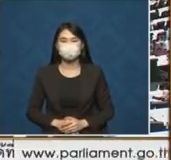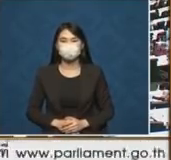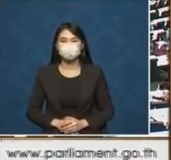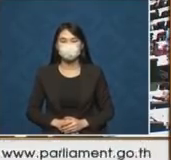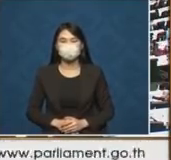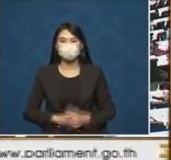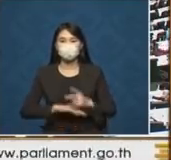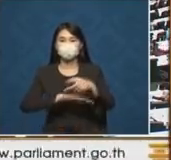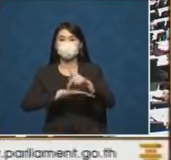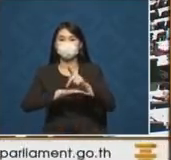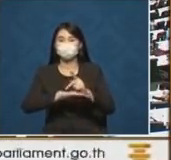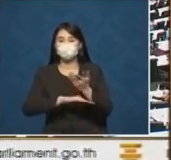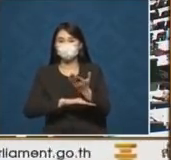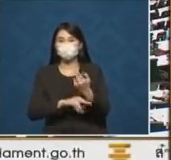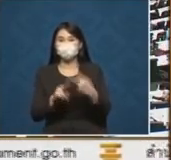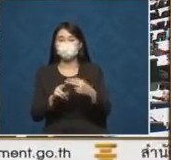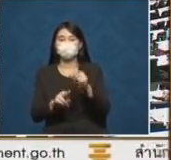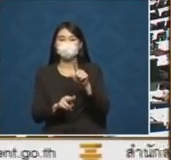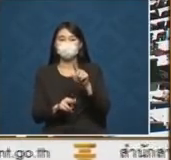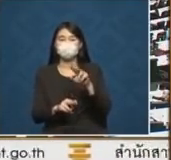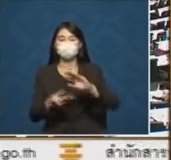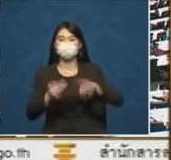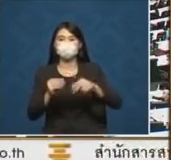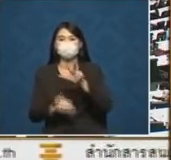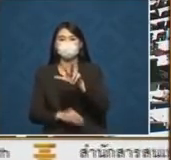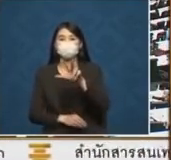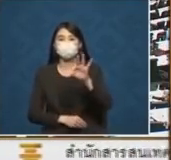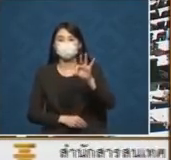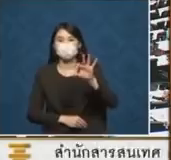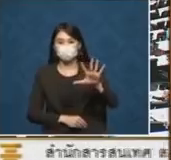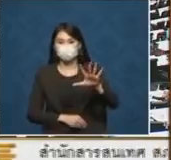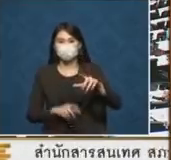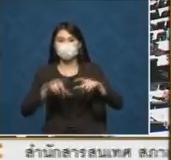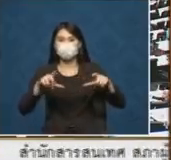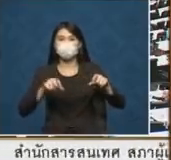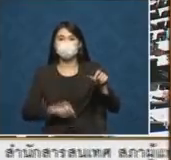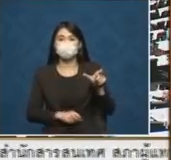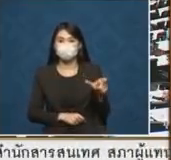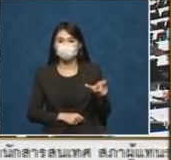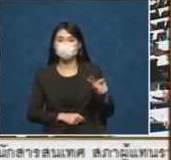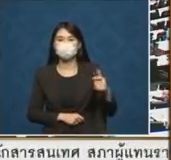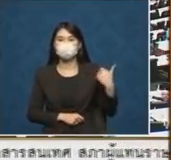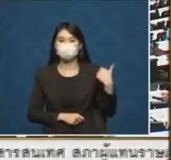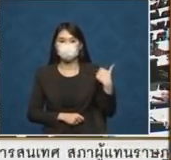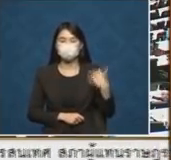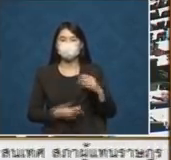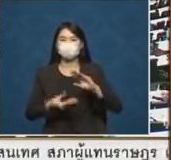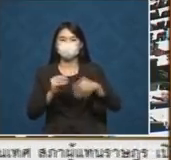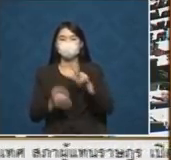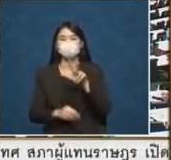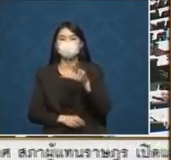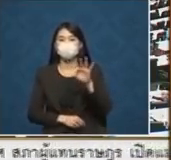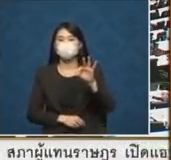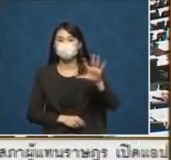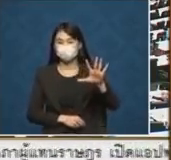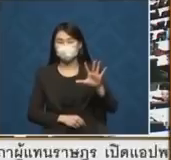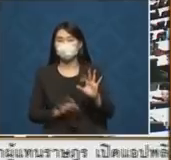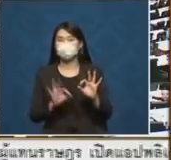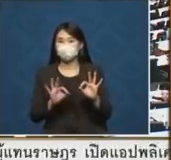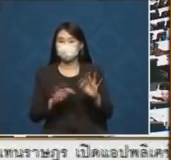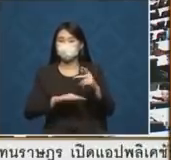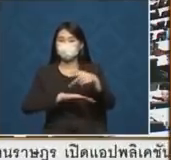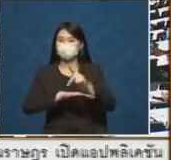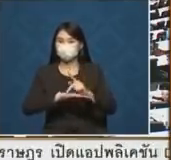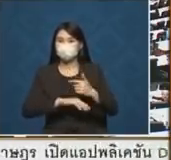ญาเอาเข้ามา ไม่มีค่ะ อันนี้เนี่ยมันคือฝ่ายค้านี่มันเป็นเกมของเขาทุกยุคทุกสมัยนั่นแหละ ที่จะไม่เข้าห้องประชุม เขาอยาก